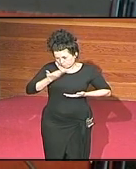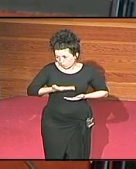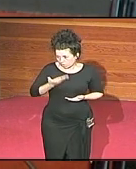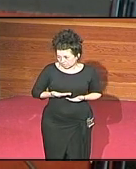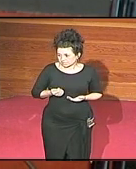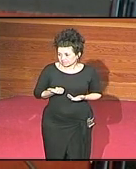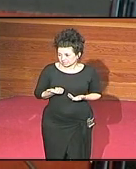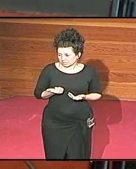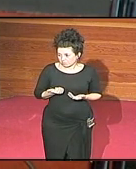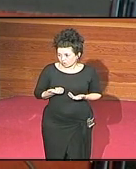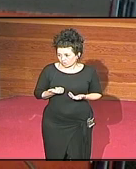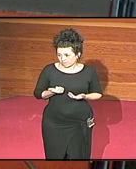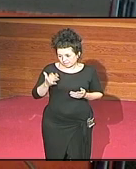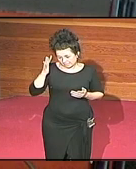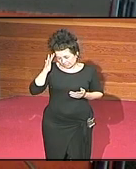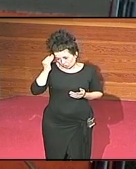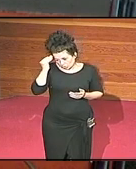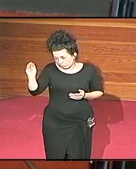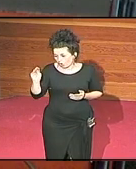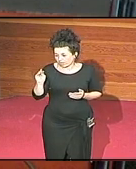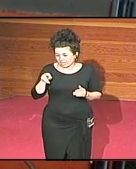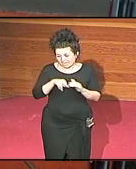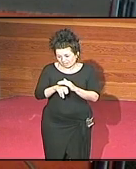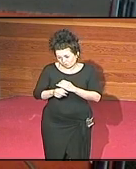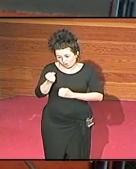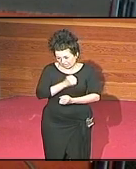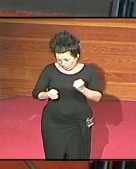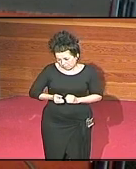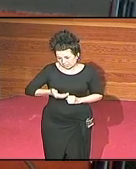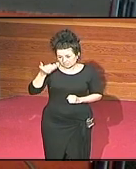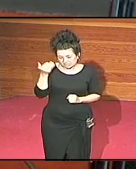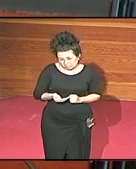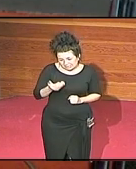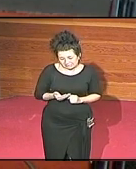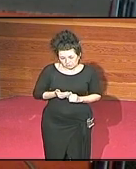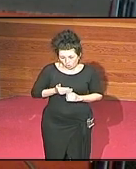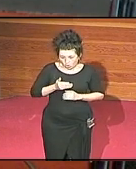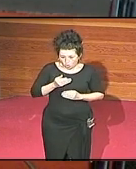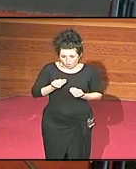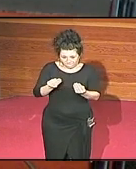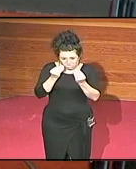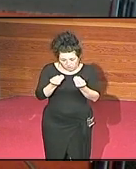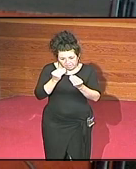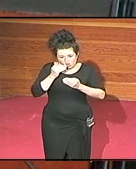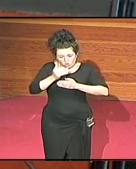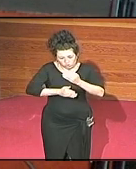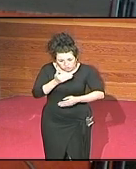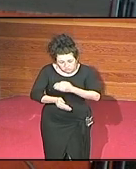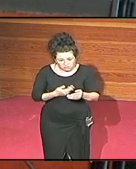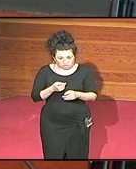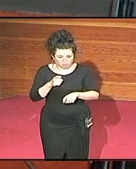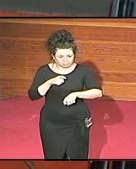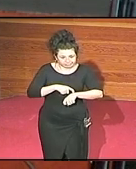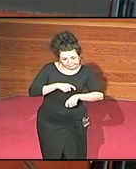baliabide ekonomikoak ezinbestekoak direla, ez da? Osea, bai. Ba, etengabeko formazioa hori, denbora, iristea,